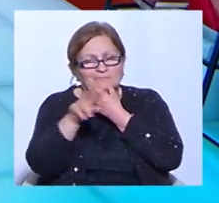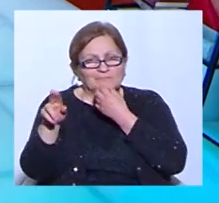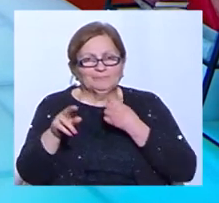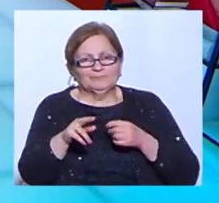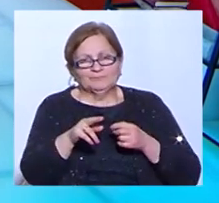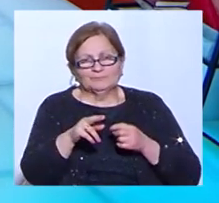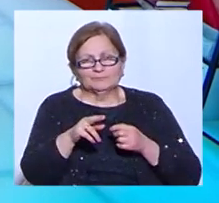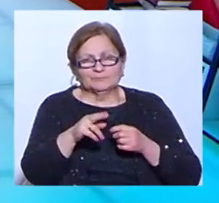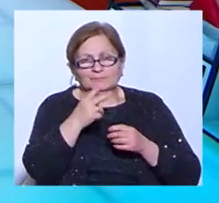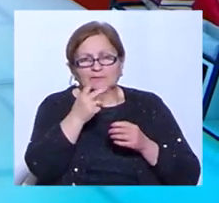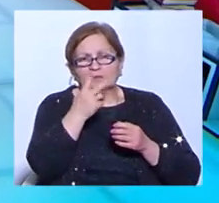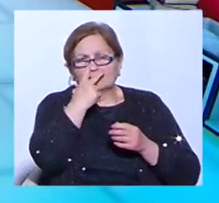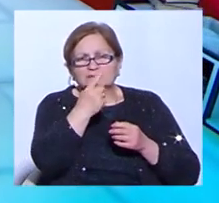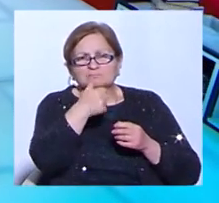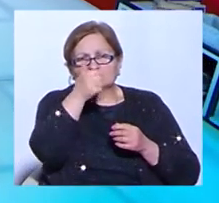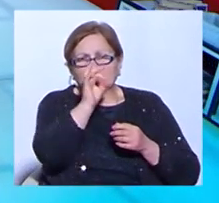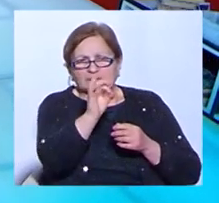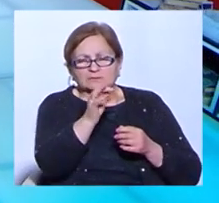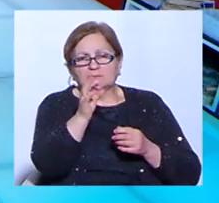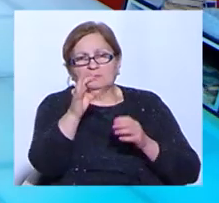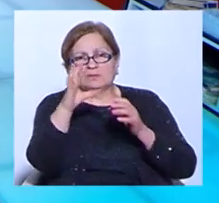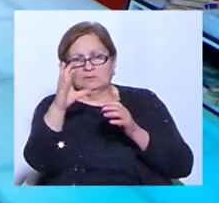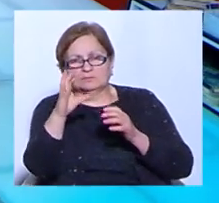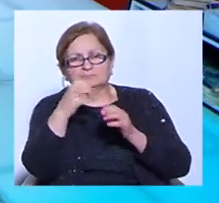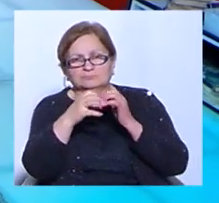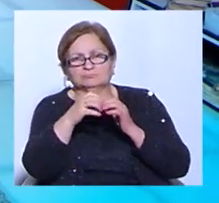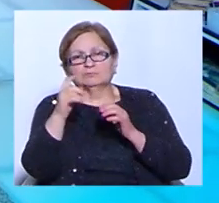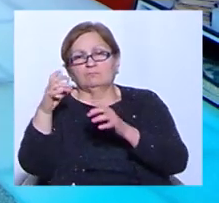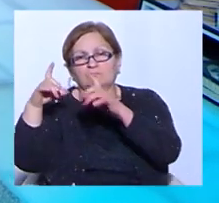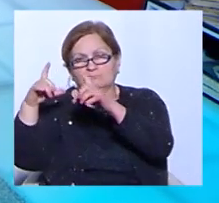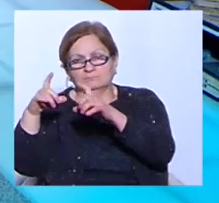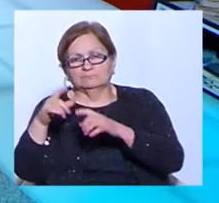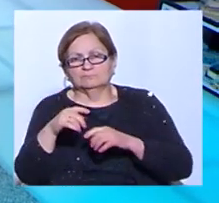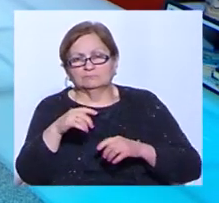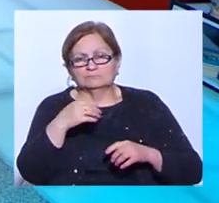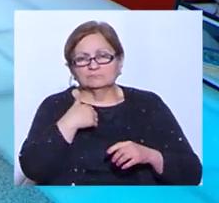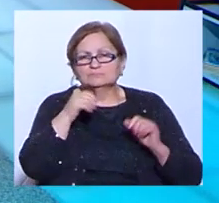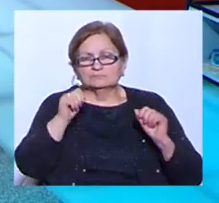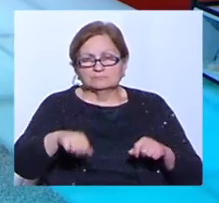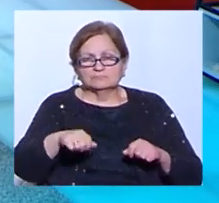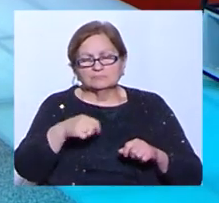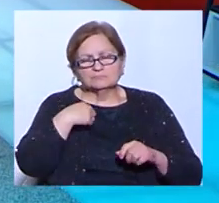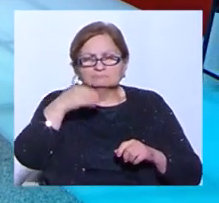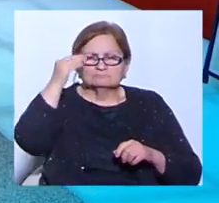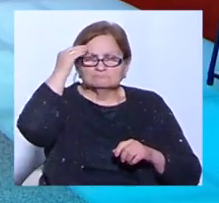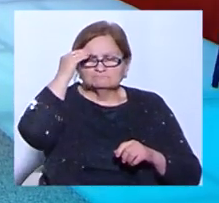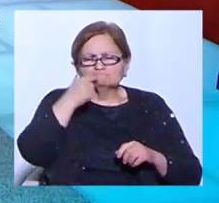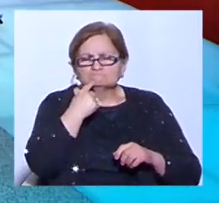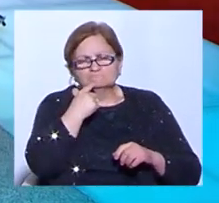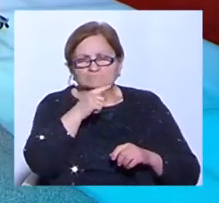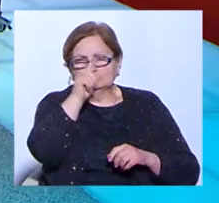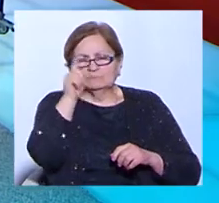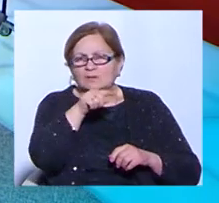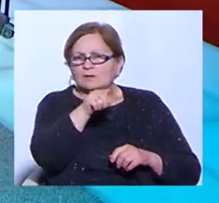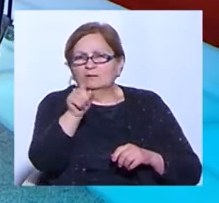და კანონზომიერებით. ხედავთ ჯერ პატარა წრეს, შემდეგ უფრო დიდს და შემდეგ უფრო მოზრდილს. ანუ ჩვენ შეგვიძლია ვივარაუდოთ და დავასკვნათ,